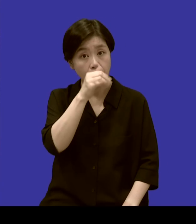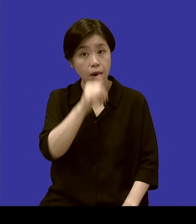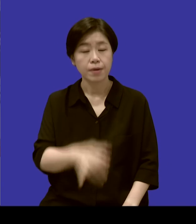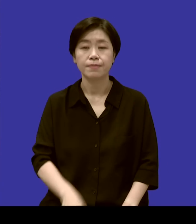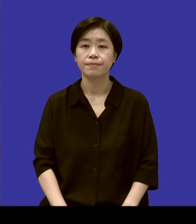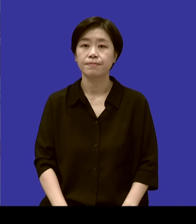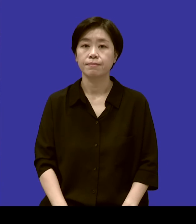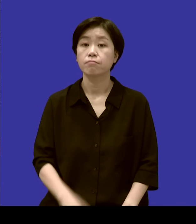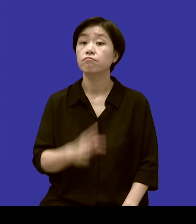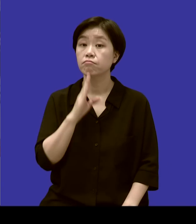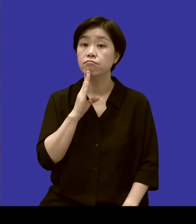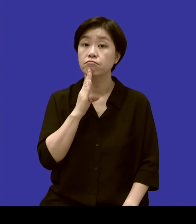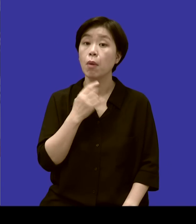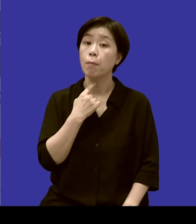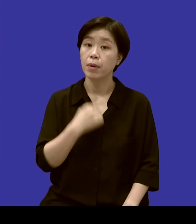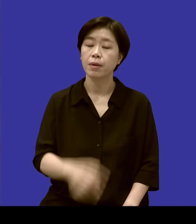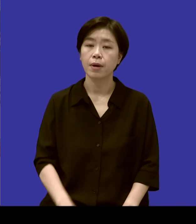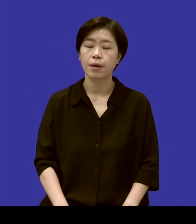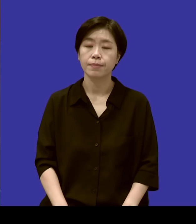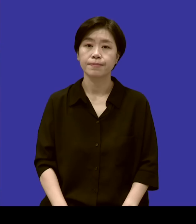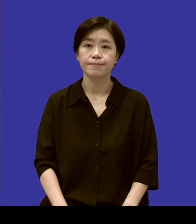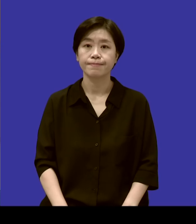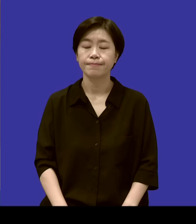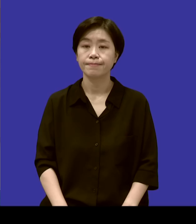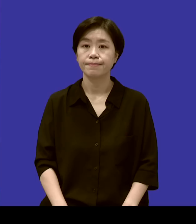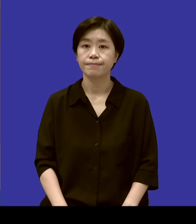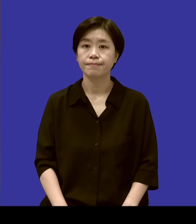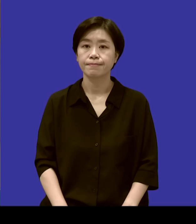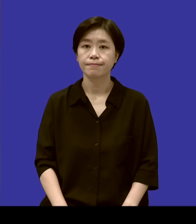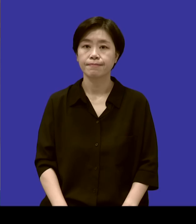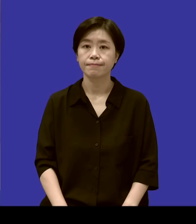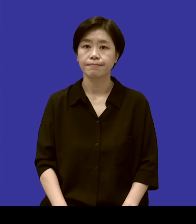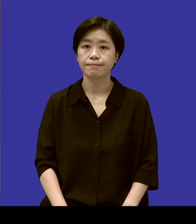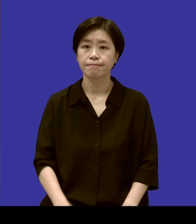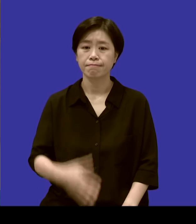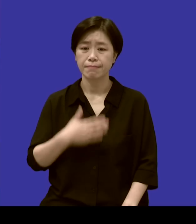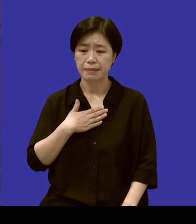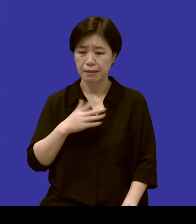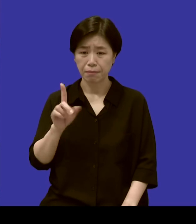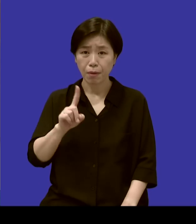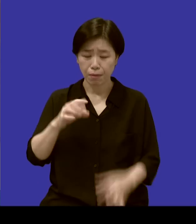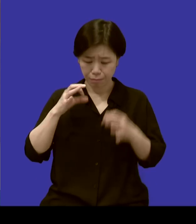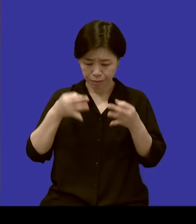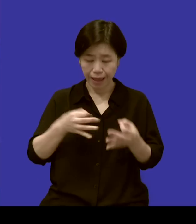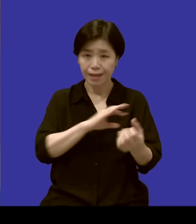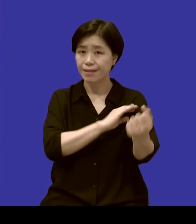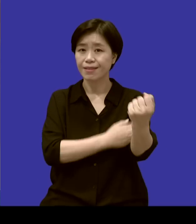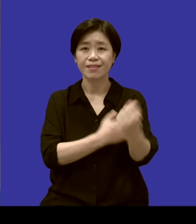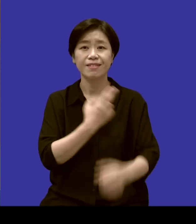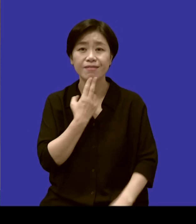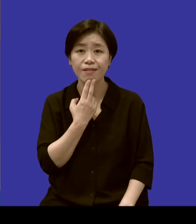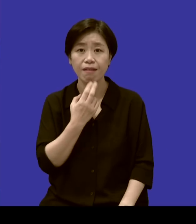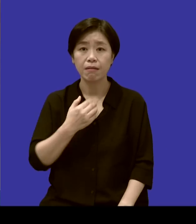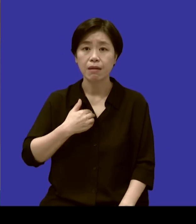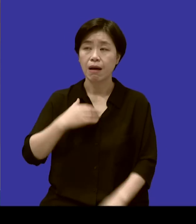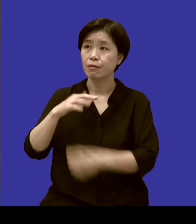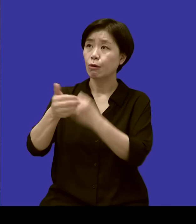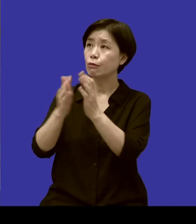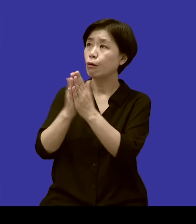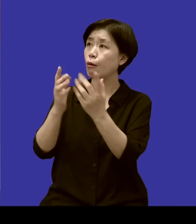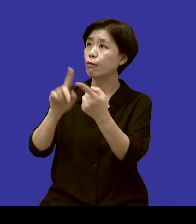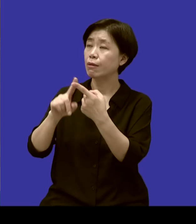이루어지나요, 거기서도? 많이 있었어요. 처음에는 사실 저는 아무런 능력도 없고 내가 뭐 하는 것도 많지